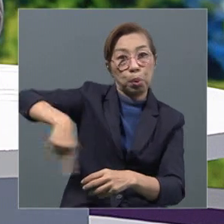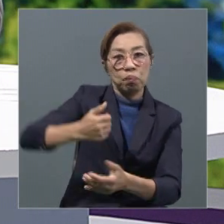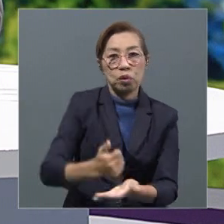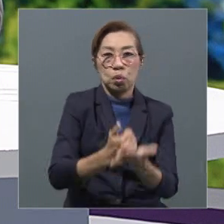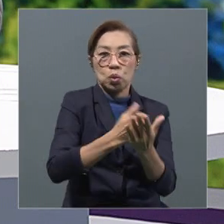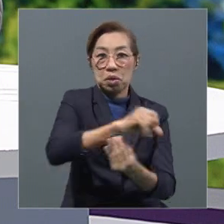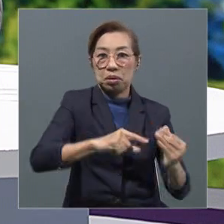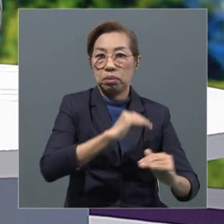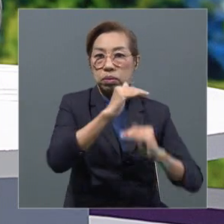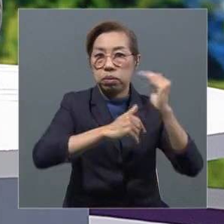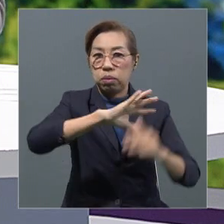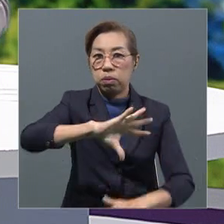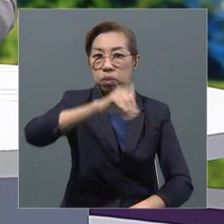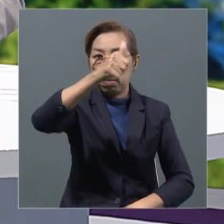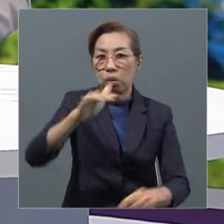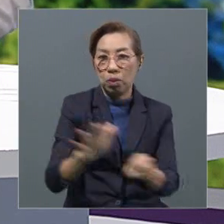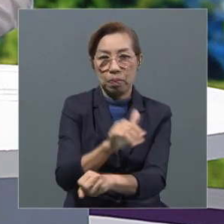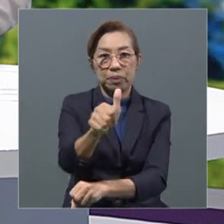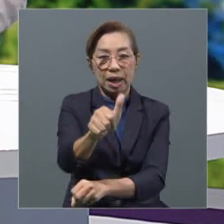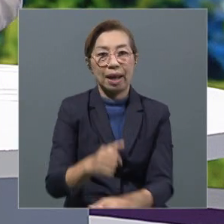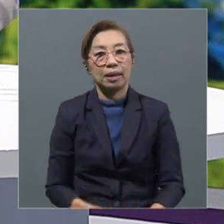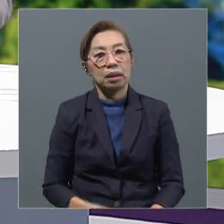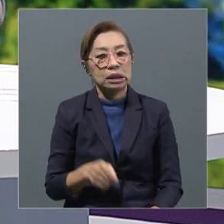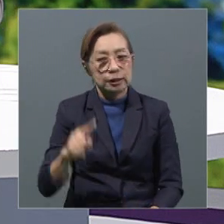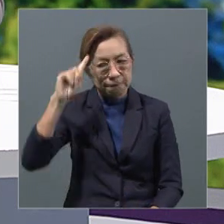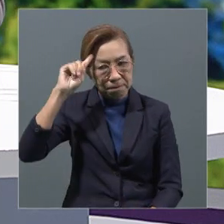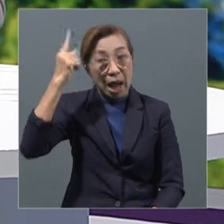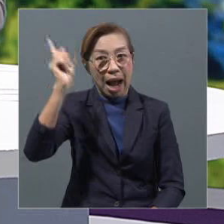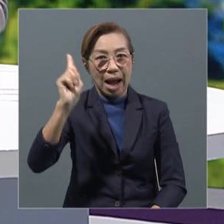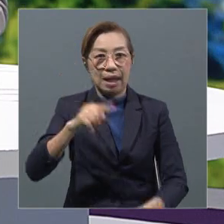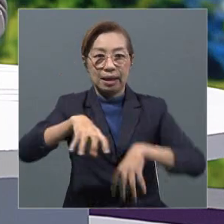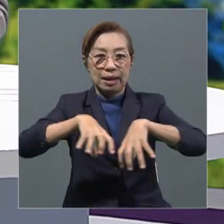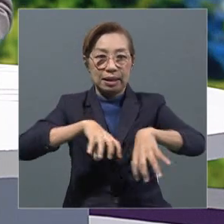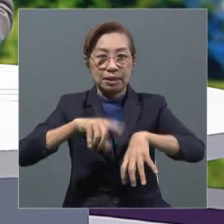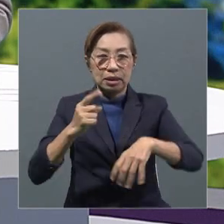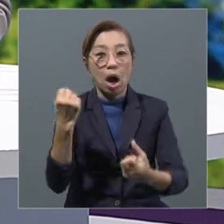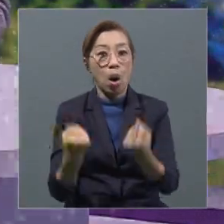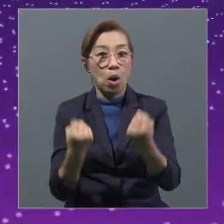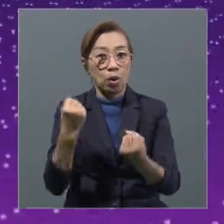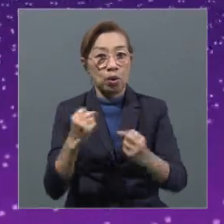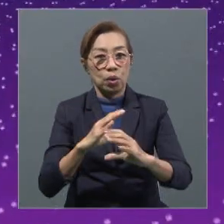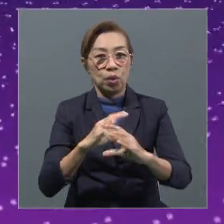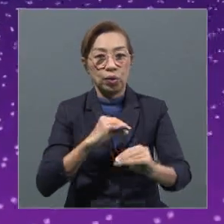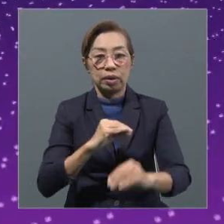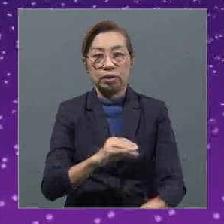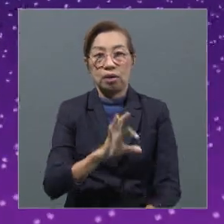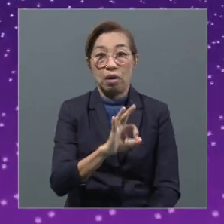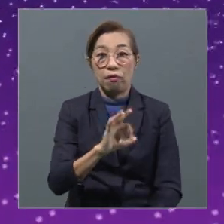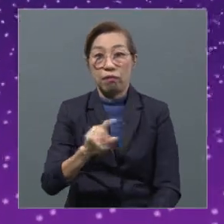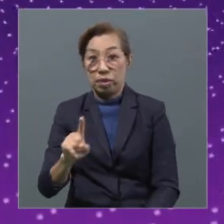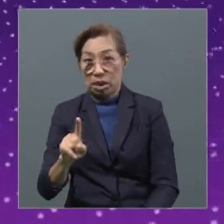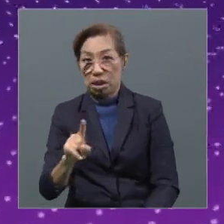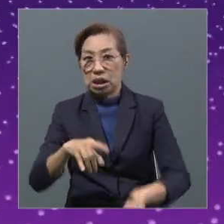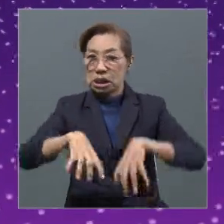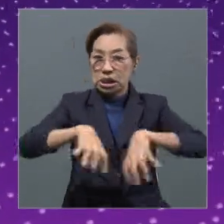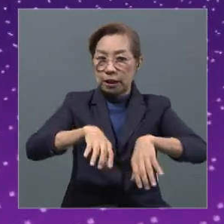ริญเติบโตทางเศรษฐกิจอย่างครบด้านทีเดียวแนวคิดการจัดการแข่งขันรถสูตรหนึ่งหรือว่าฟอร์มูล่าวันในประเทศไทยมีเสียงตอบ